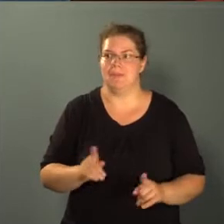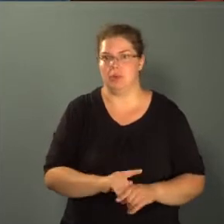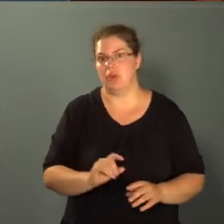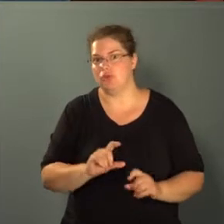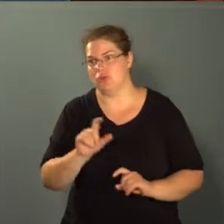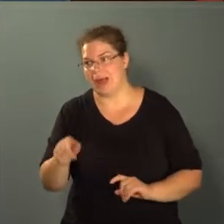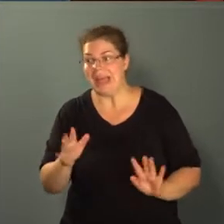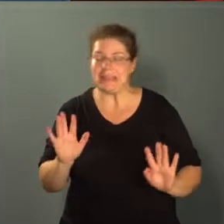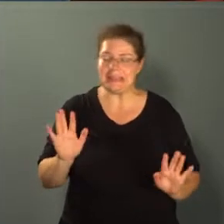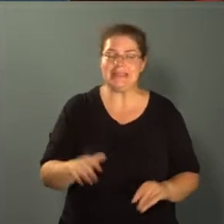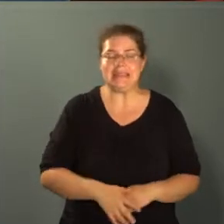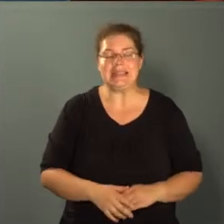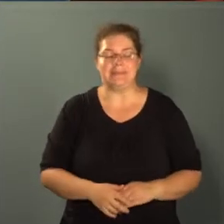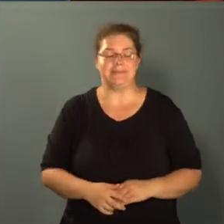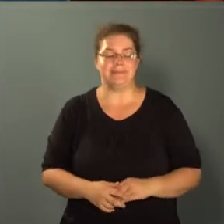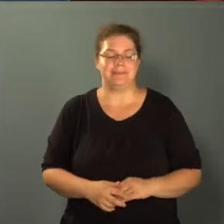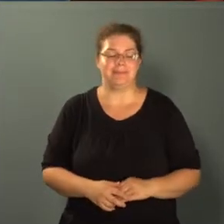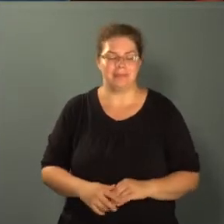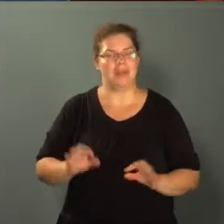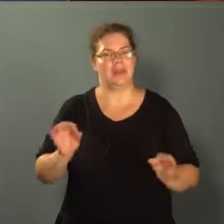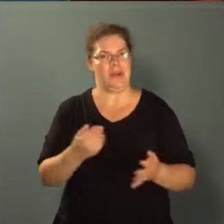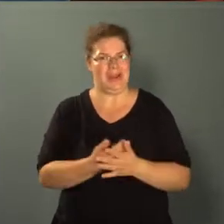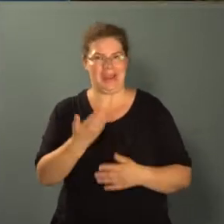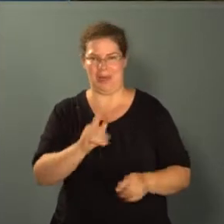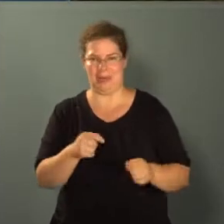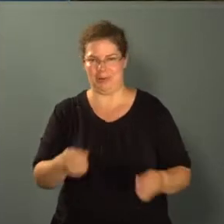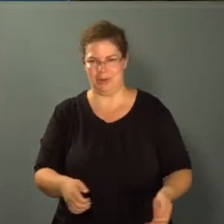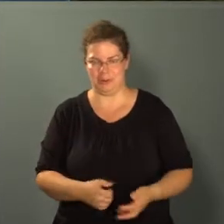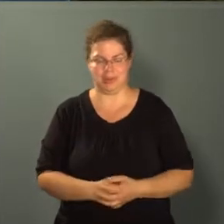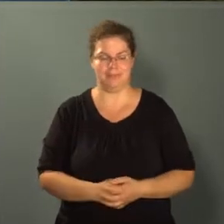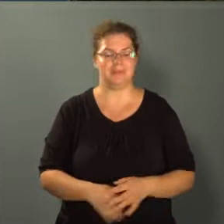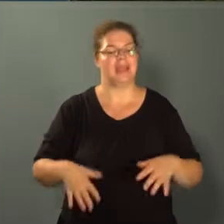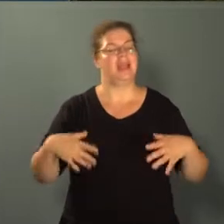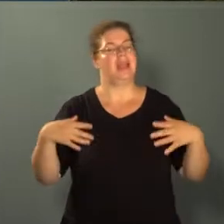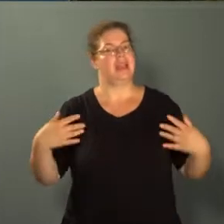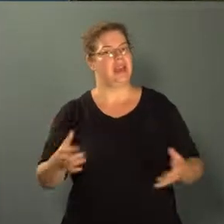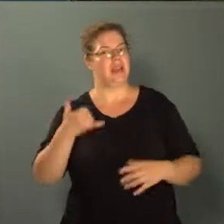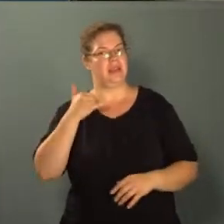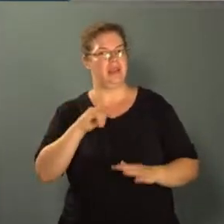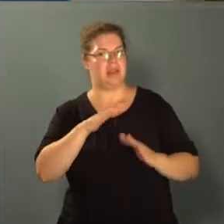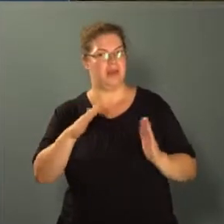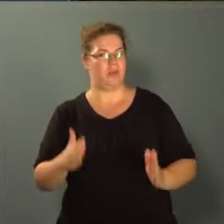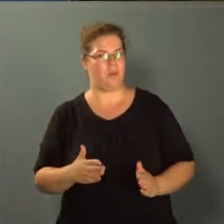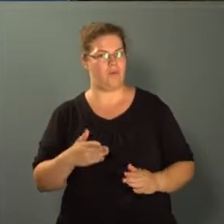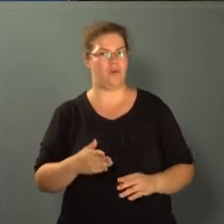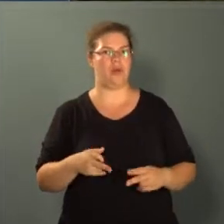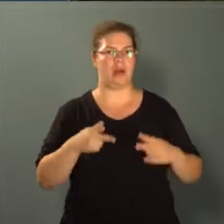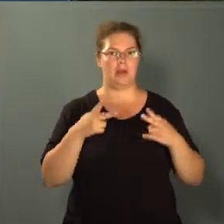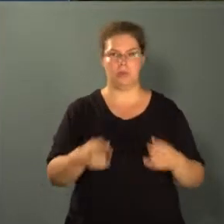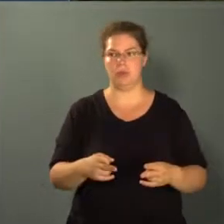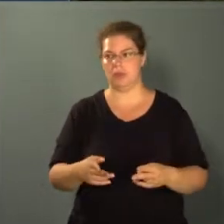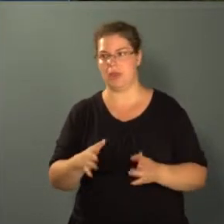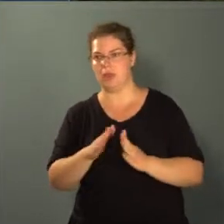olyan sokára, de jó lenne, ha megoldódna. Tehát akkor a telefonfülke